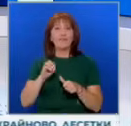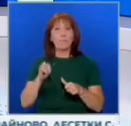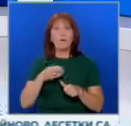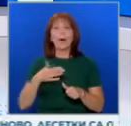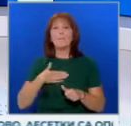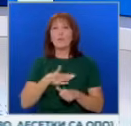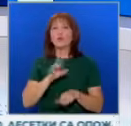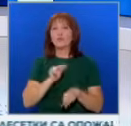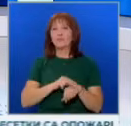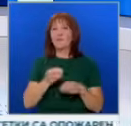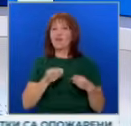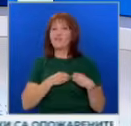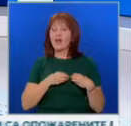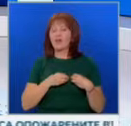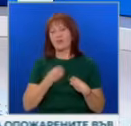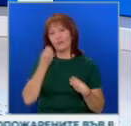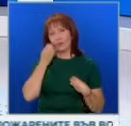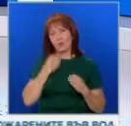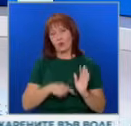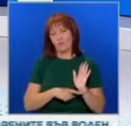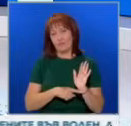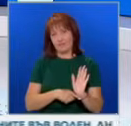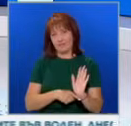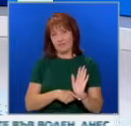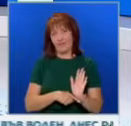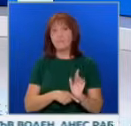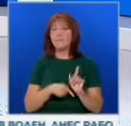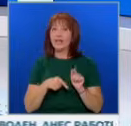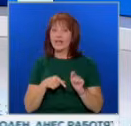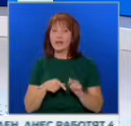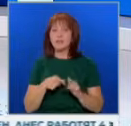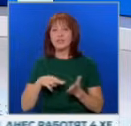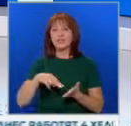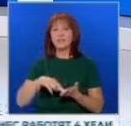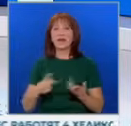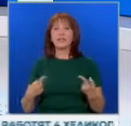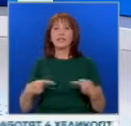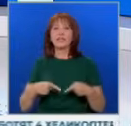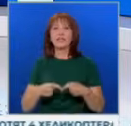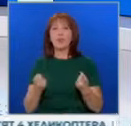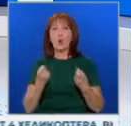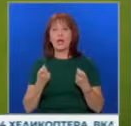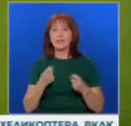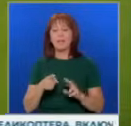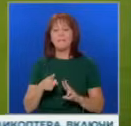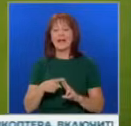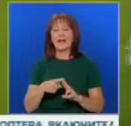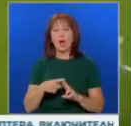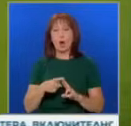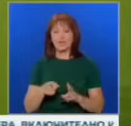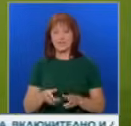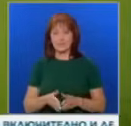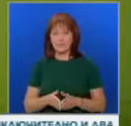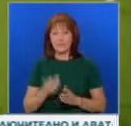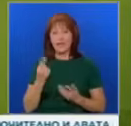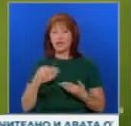Ботев Пловдив вярват в доброто си представяне и в следващия етап на турнира. В него жълточерните ще се изправят срещу гръцкия гранд Панатинайкос. С